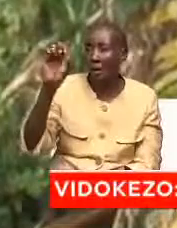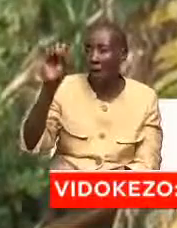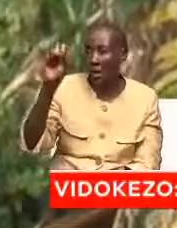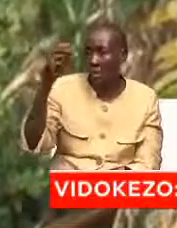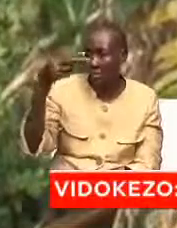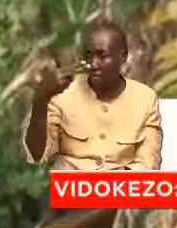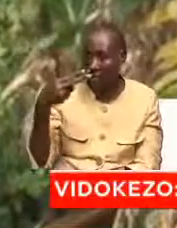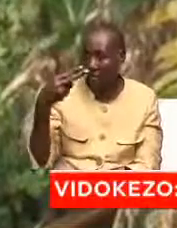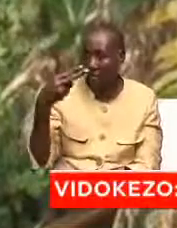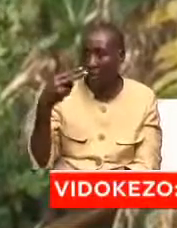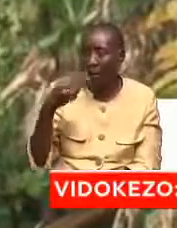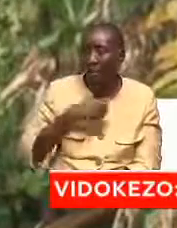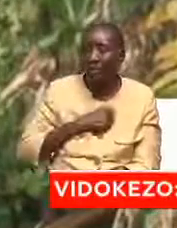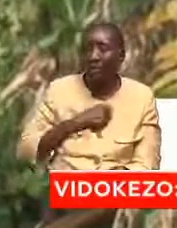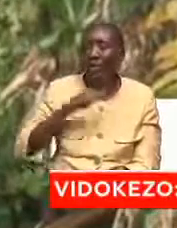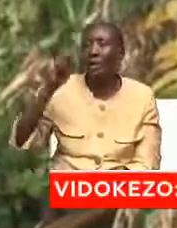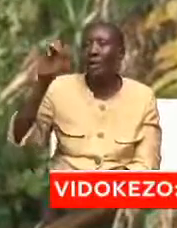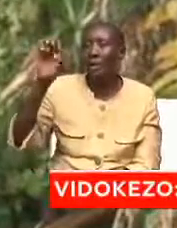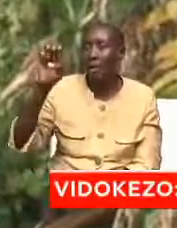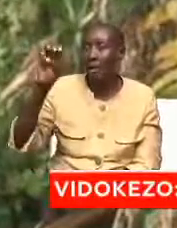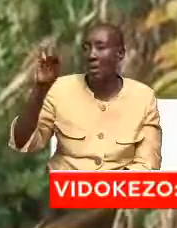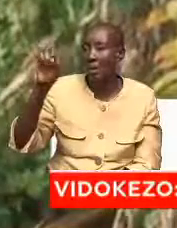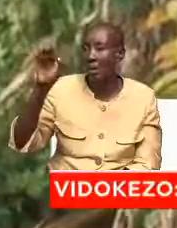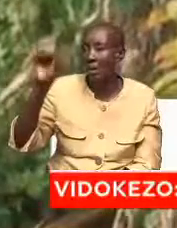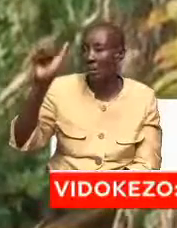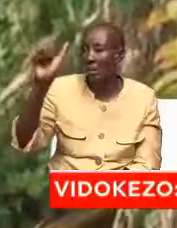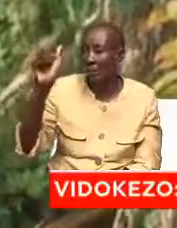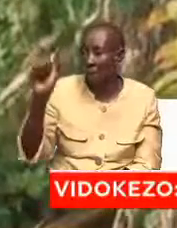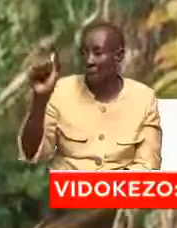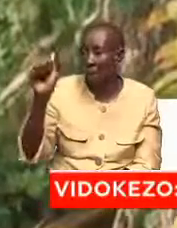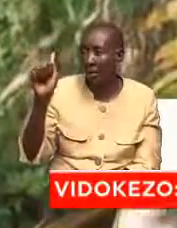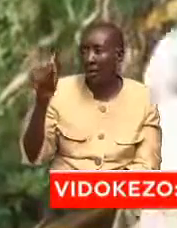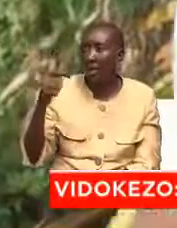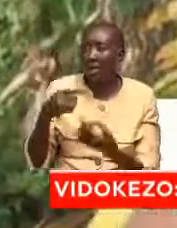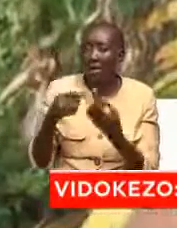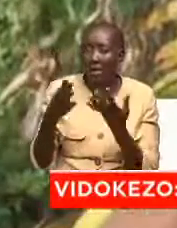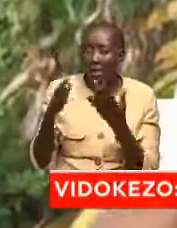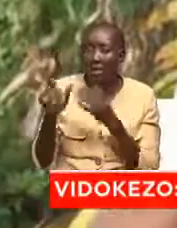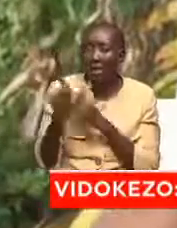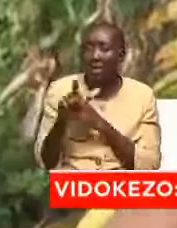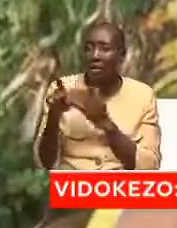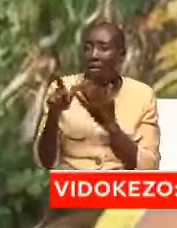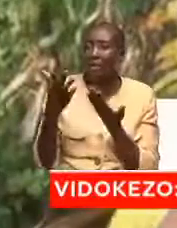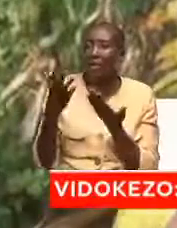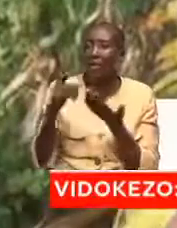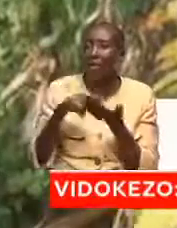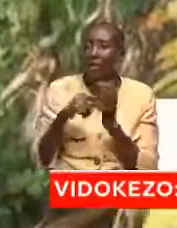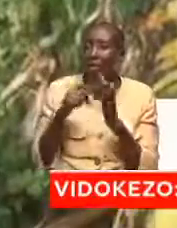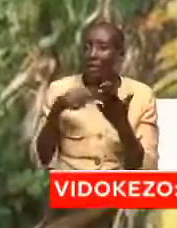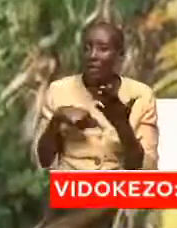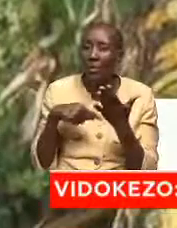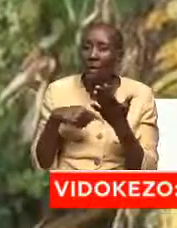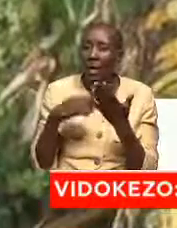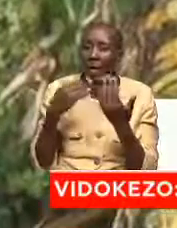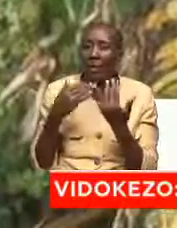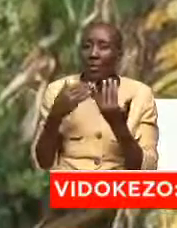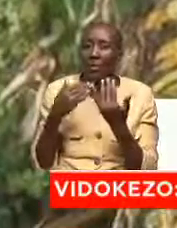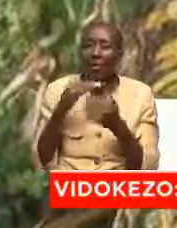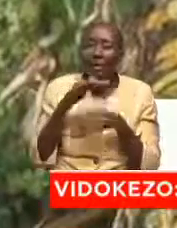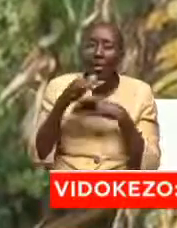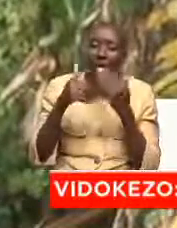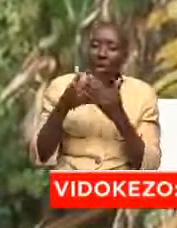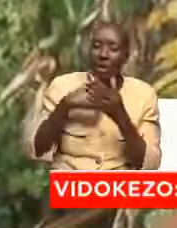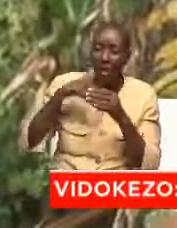ya nje ni local material tu. Sasa ndani inatumika kama ambayo ndio ita protect chochote